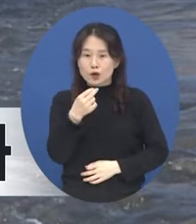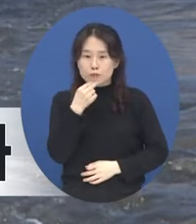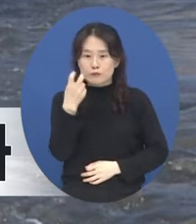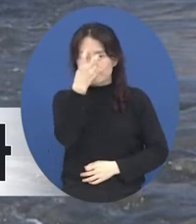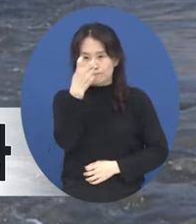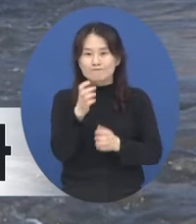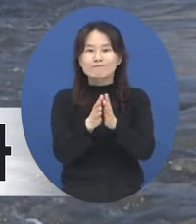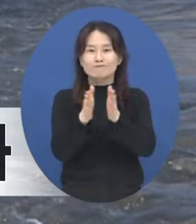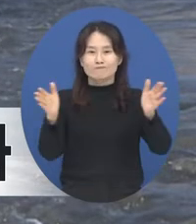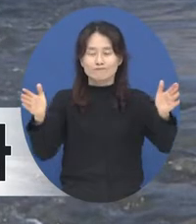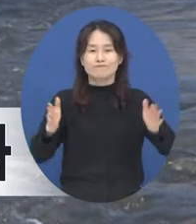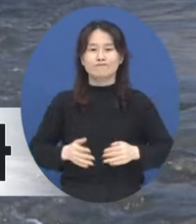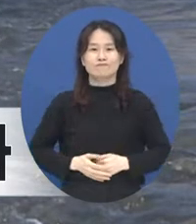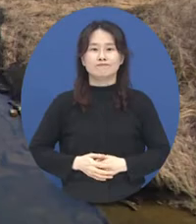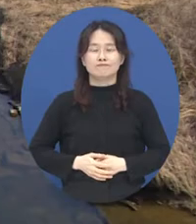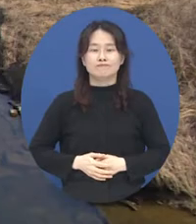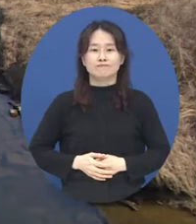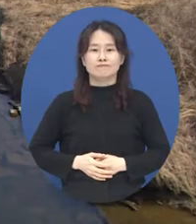리포트 함께 보시죠.